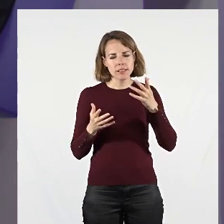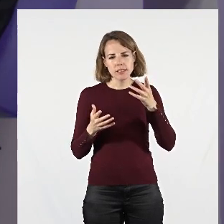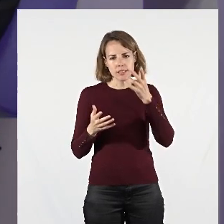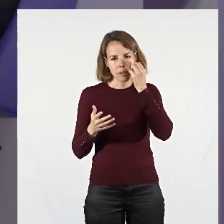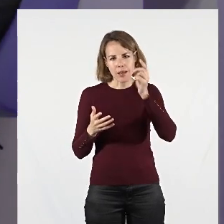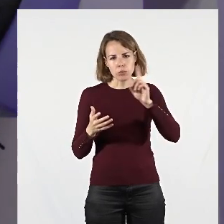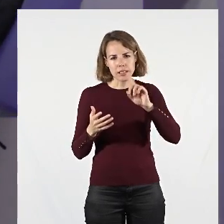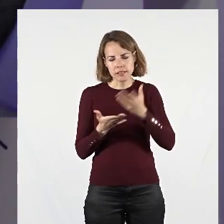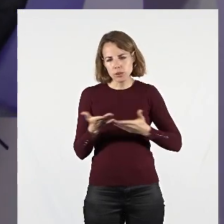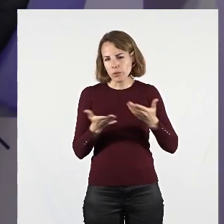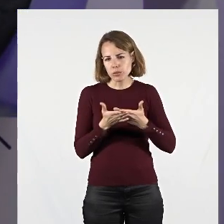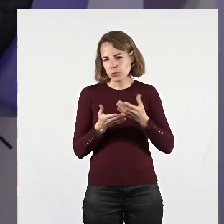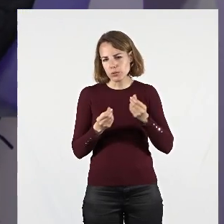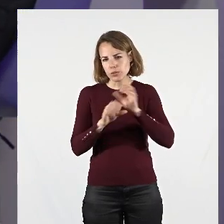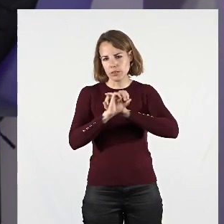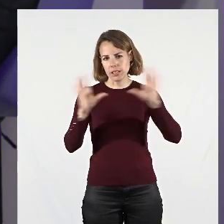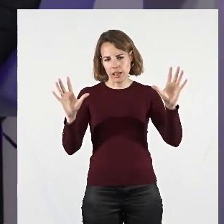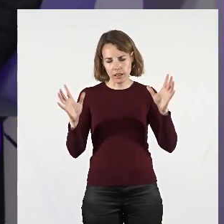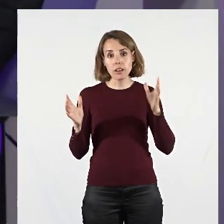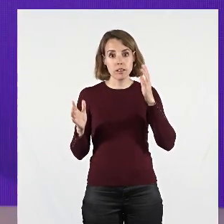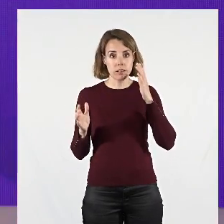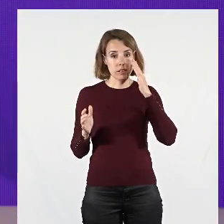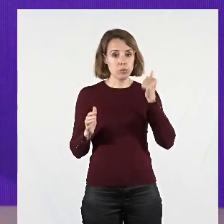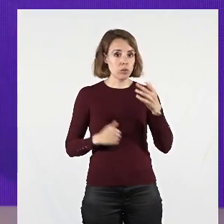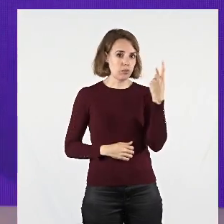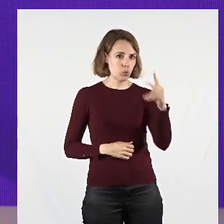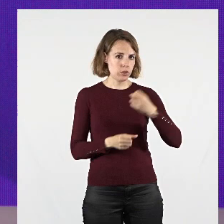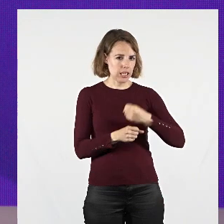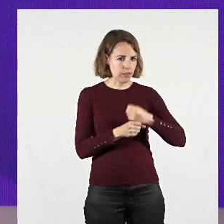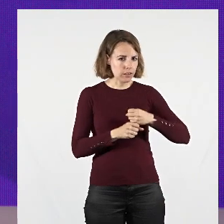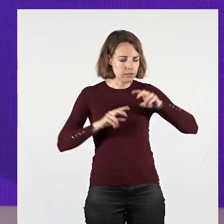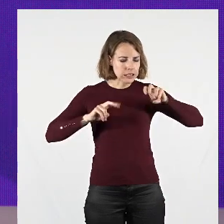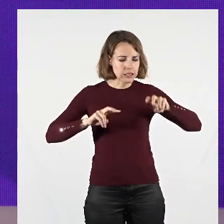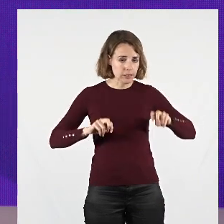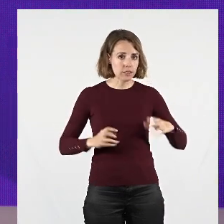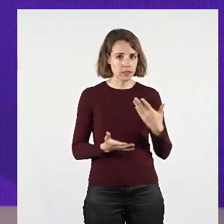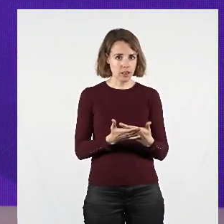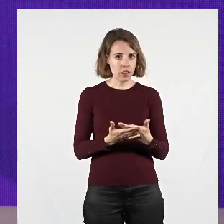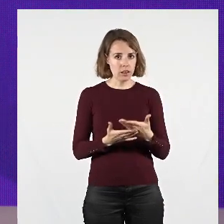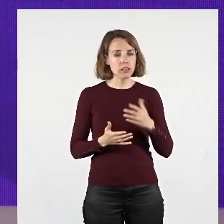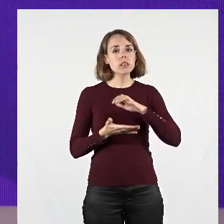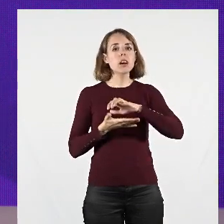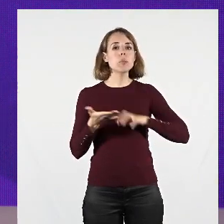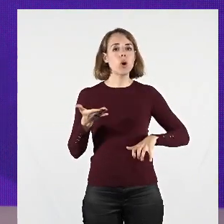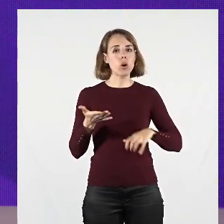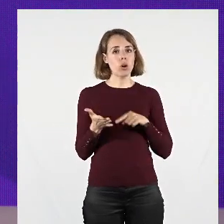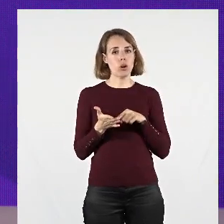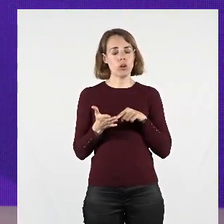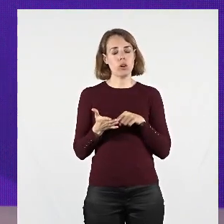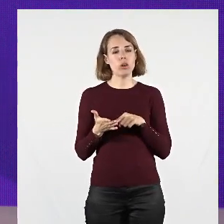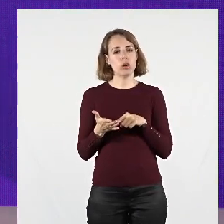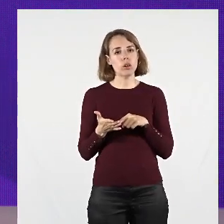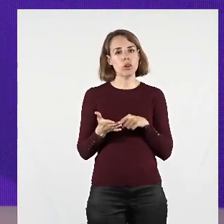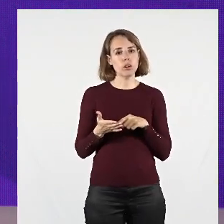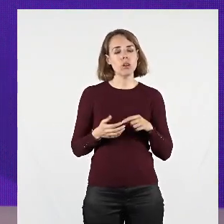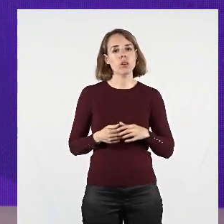c'est l'une des vertus de votre travail, David Causse, que vous avez conduit, ce rapport qui